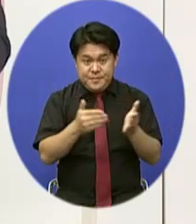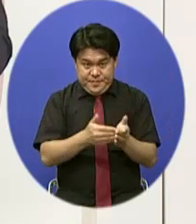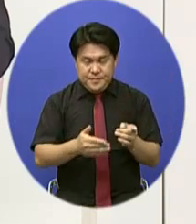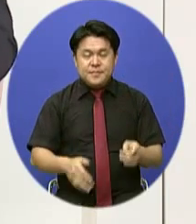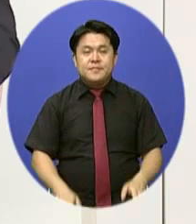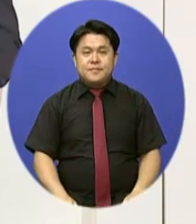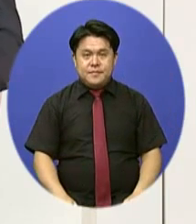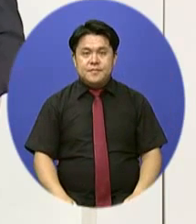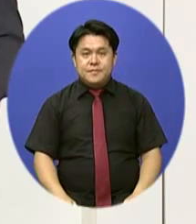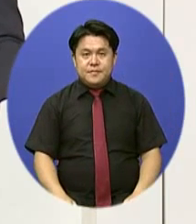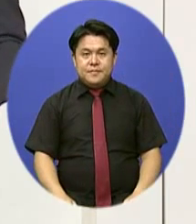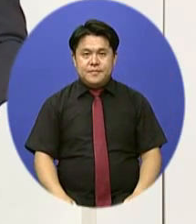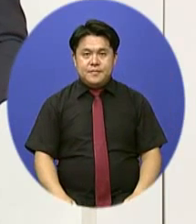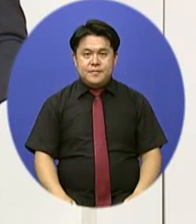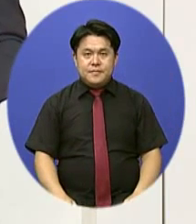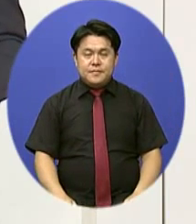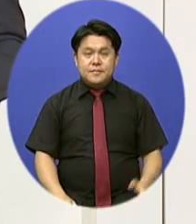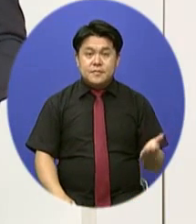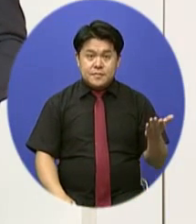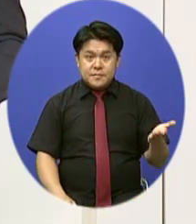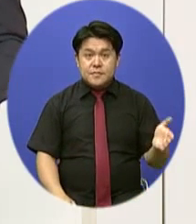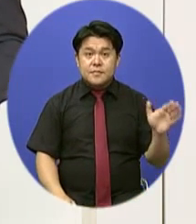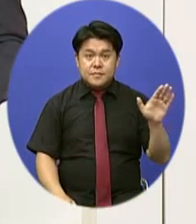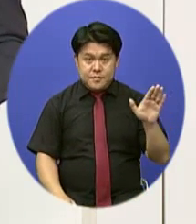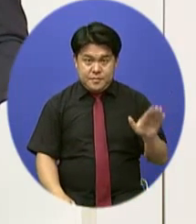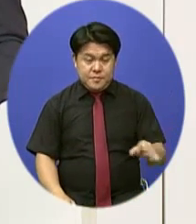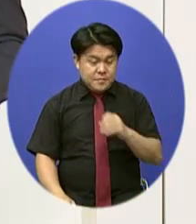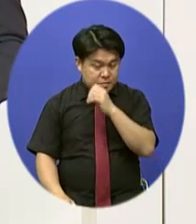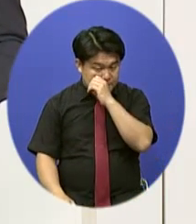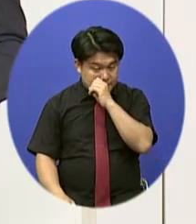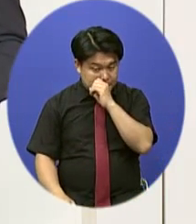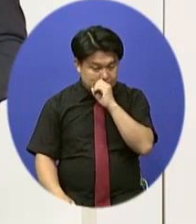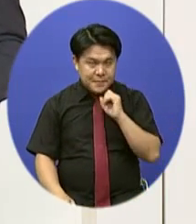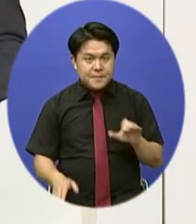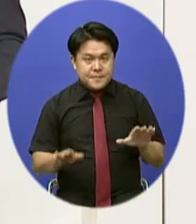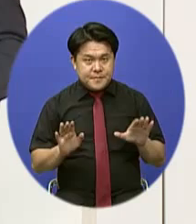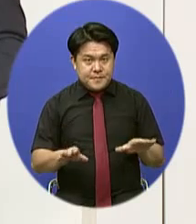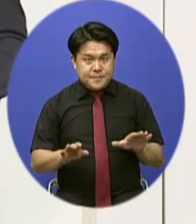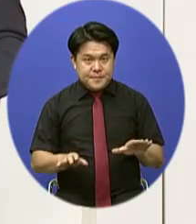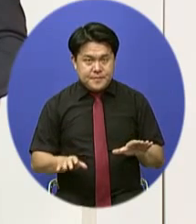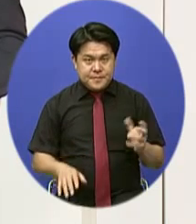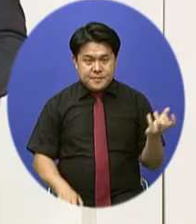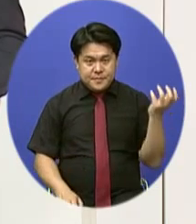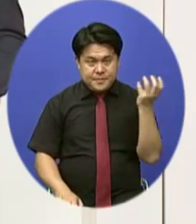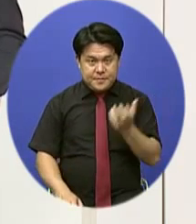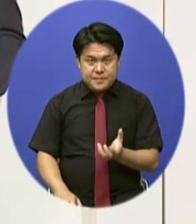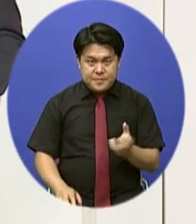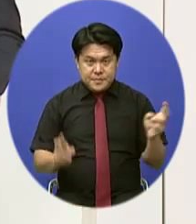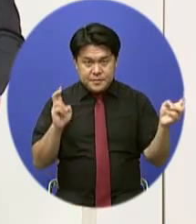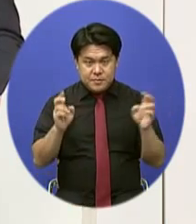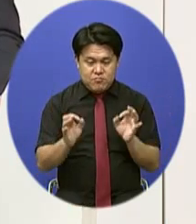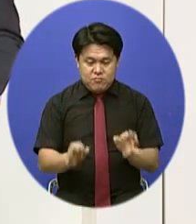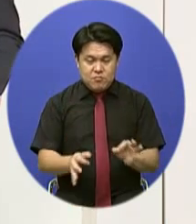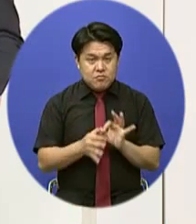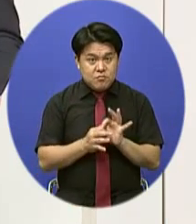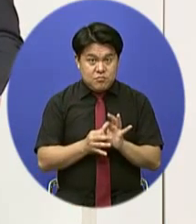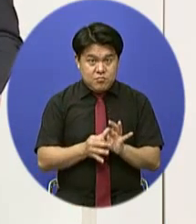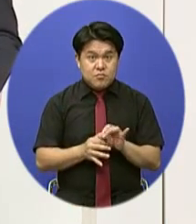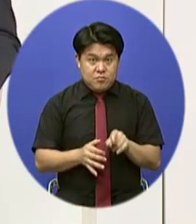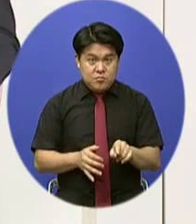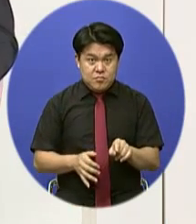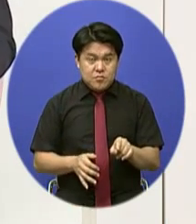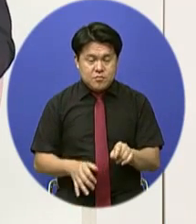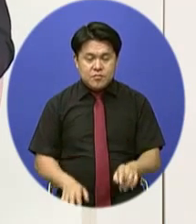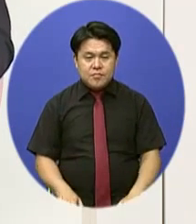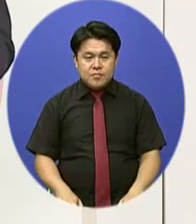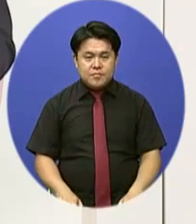회사가. 네. 그런데 이제 그 이번에 오늘 회사가 이제 그 금융 관계에 되는 회사가 온대요.